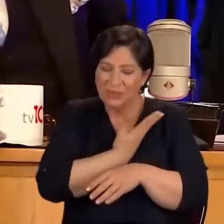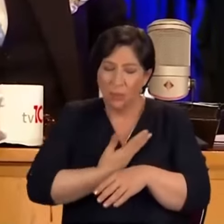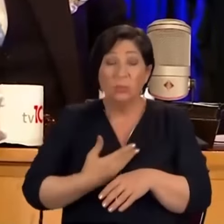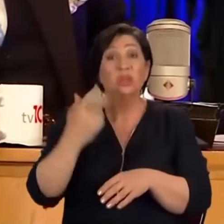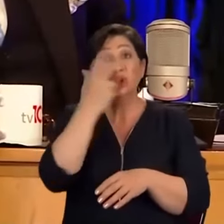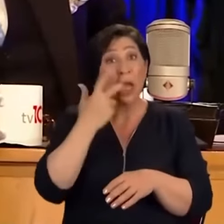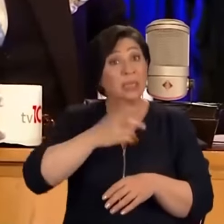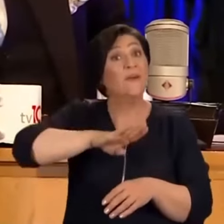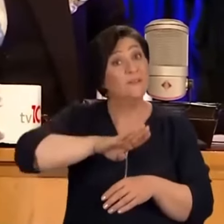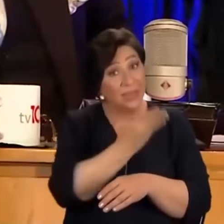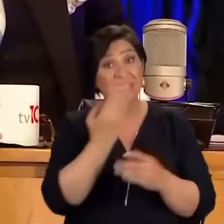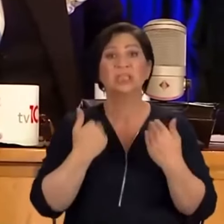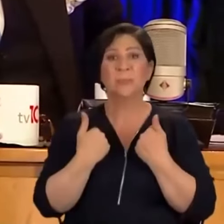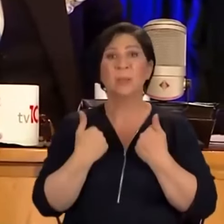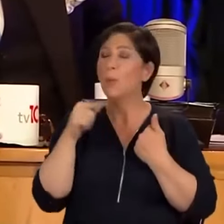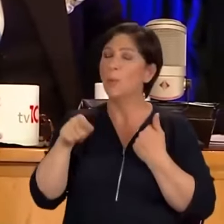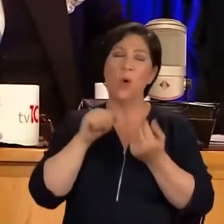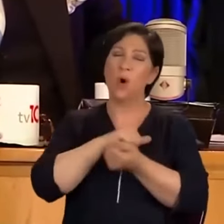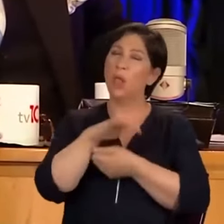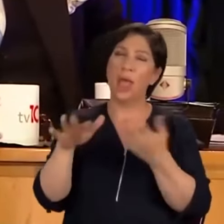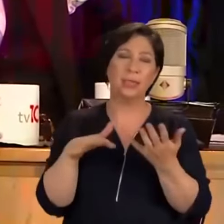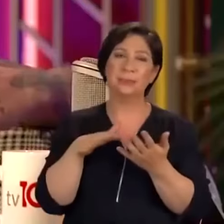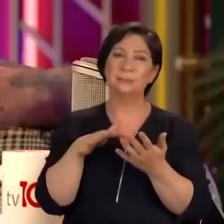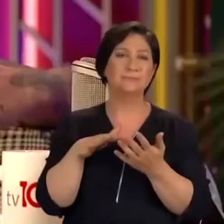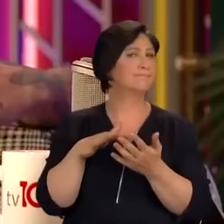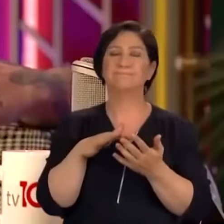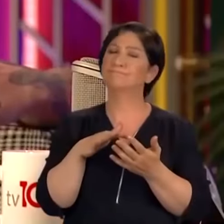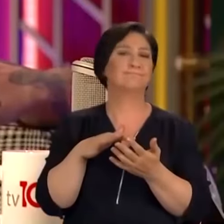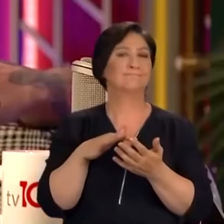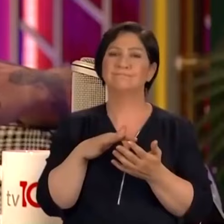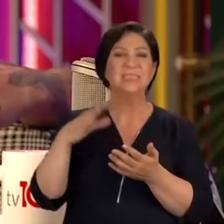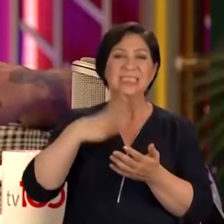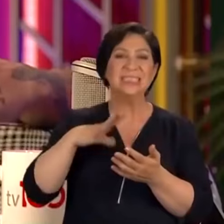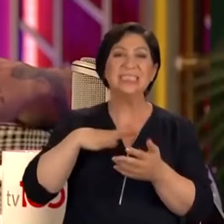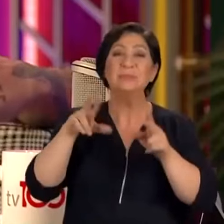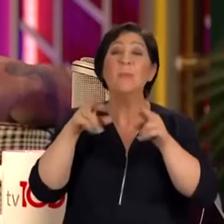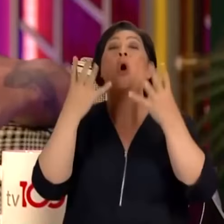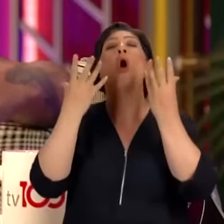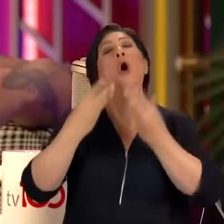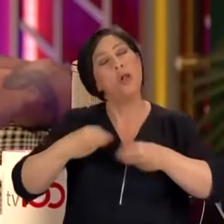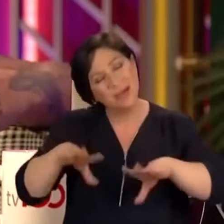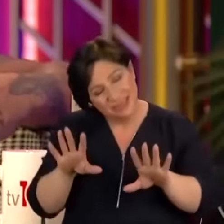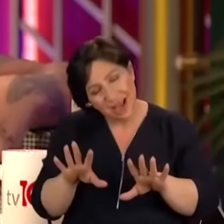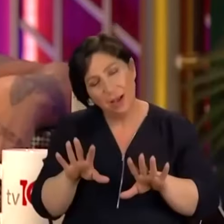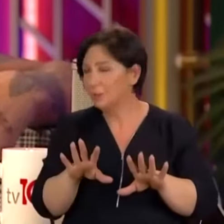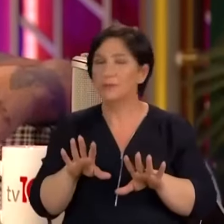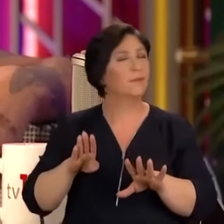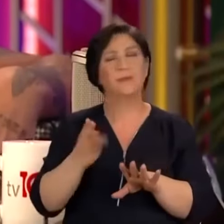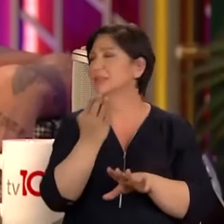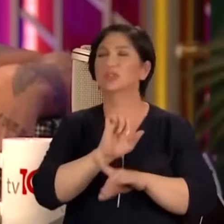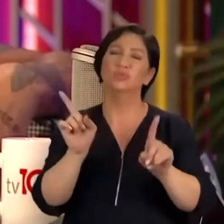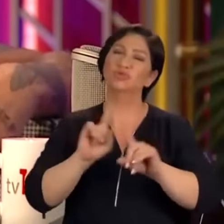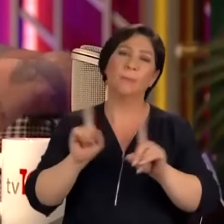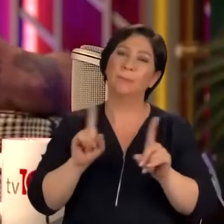söylemekten vazgeçebilirim Ama bu olay istediğim şekilde sonuçlanmadı sürece ya